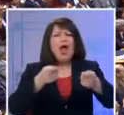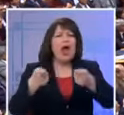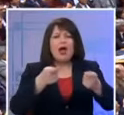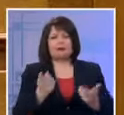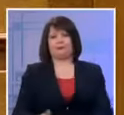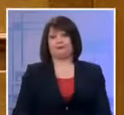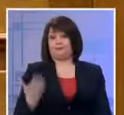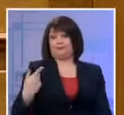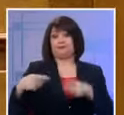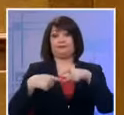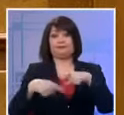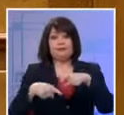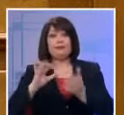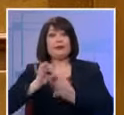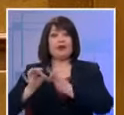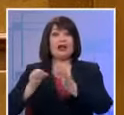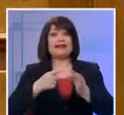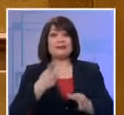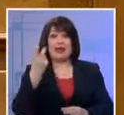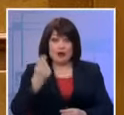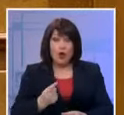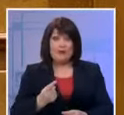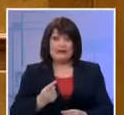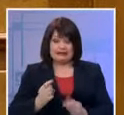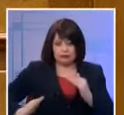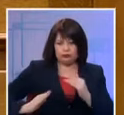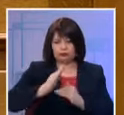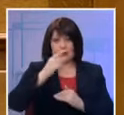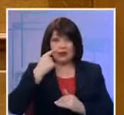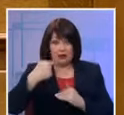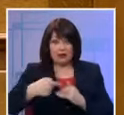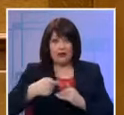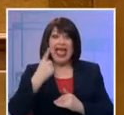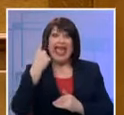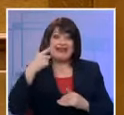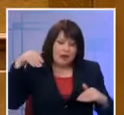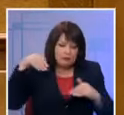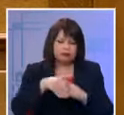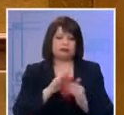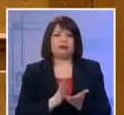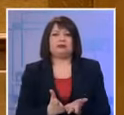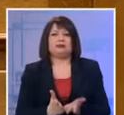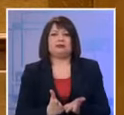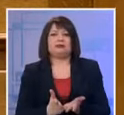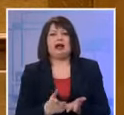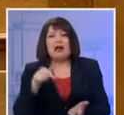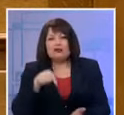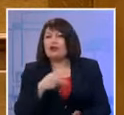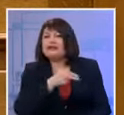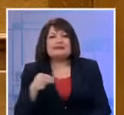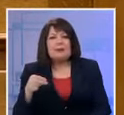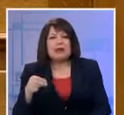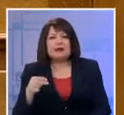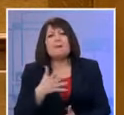Το Δεκέμβριο όλοι οι οργανισμοί προέβλεπαν για φέτος 2,5 ανάκαμψη. Τώρα προβλέπουν κάτω από ένα. Αυτό από μόνο του θα δημιουργήσει